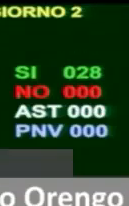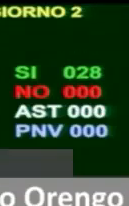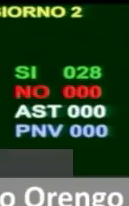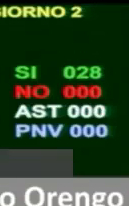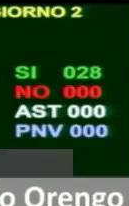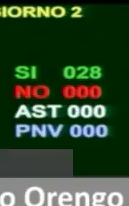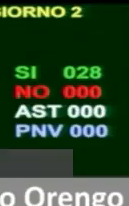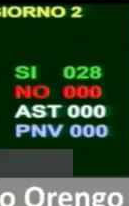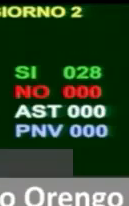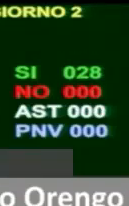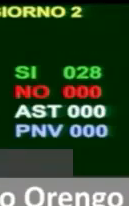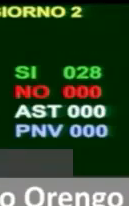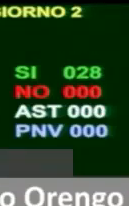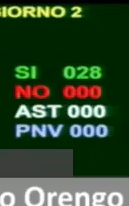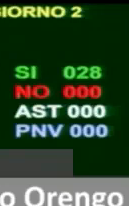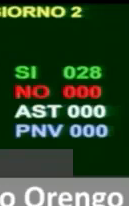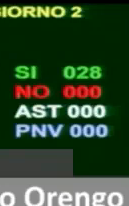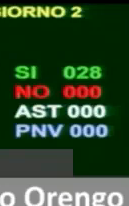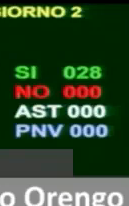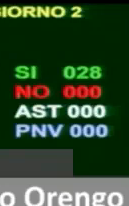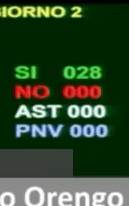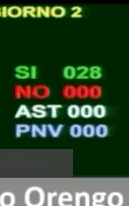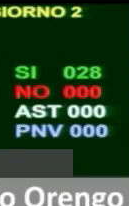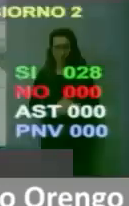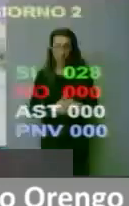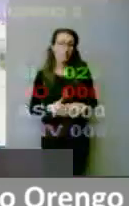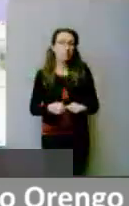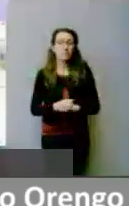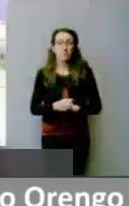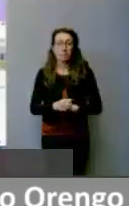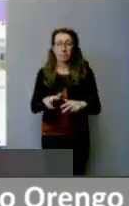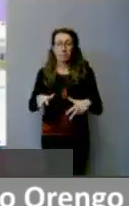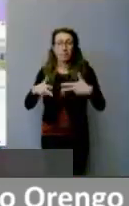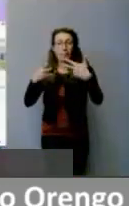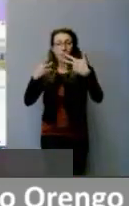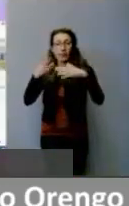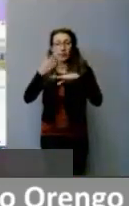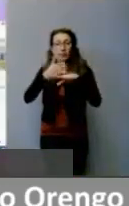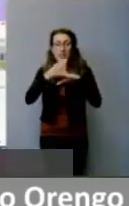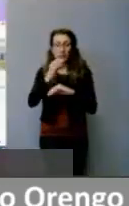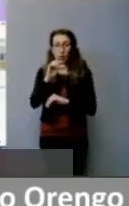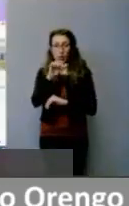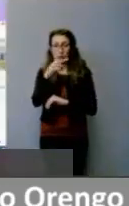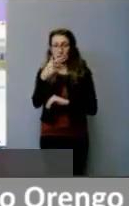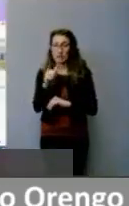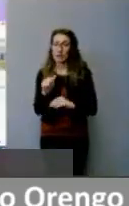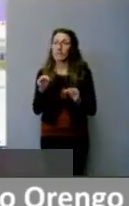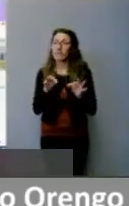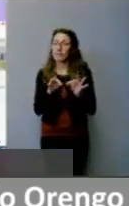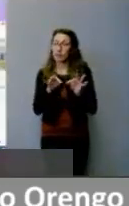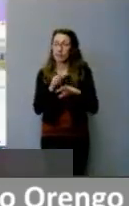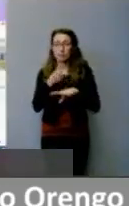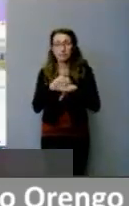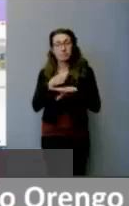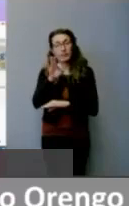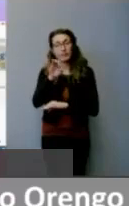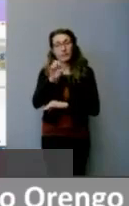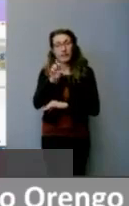Chiamo i colleghi collegati da remoto. Consigliere Costa. Favorevole. Consigliere